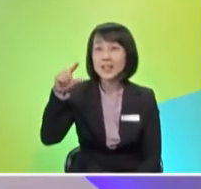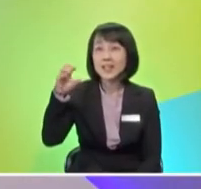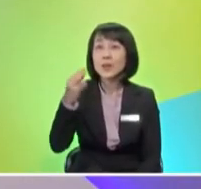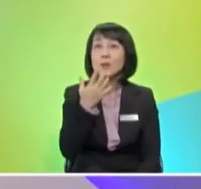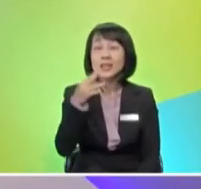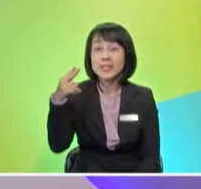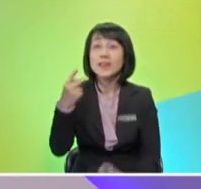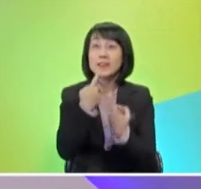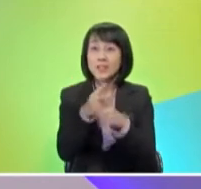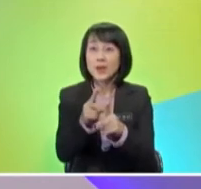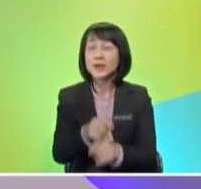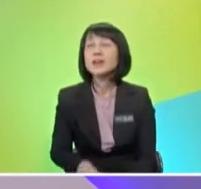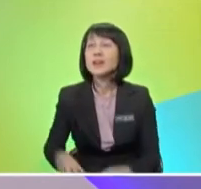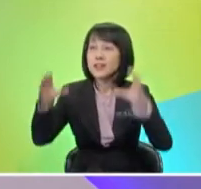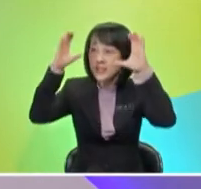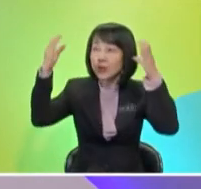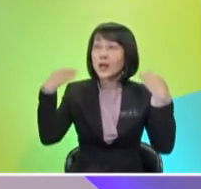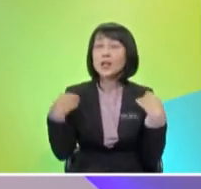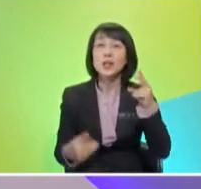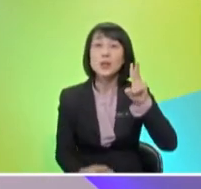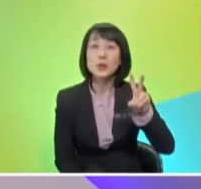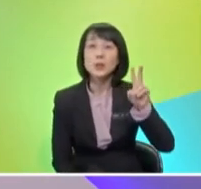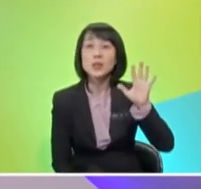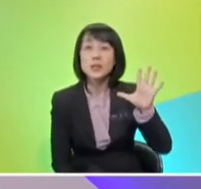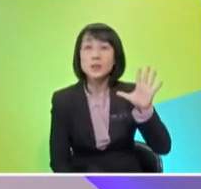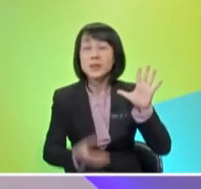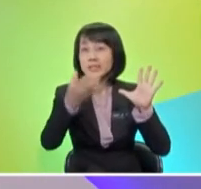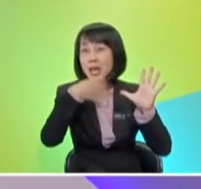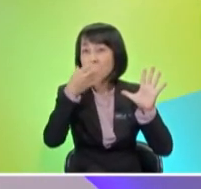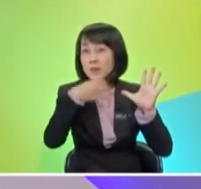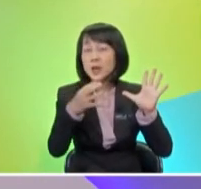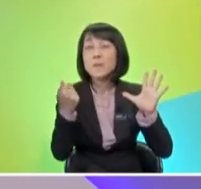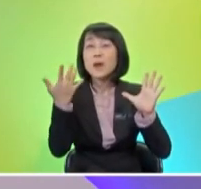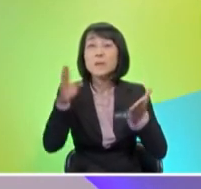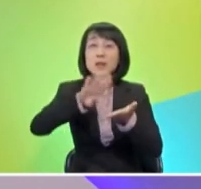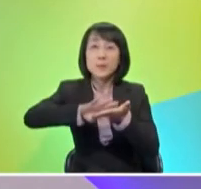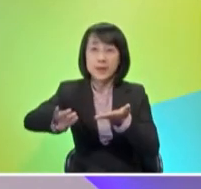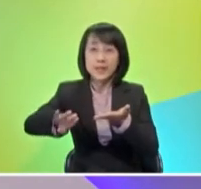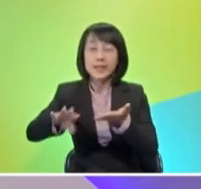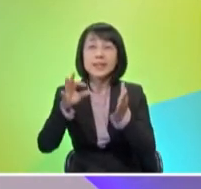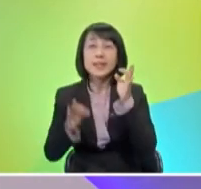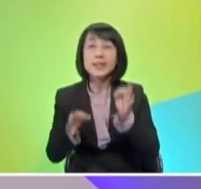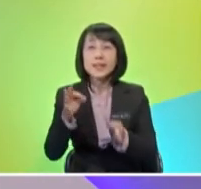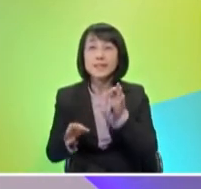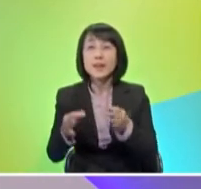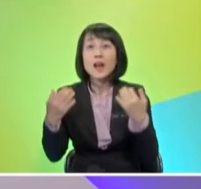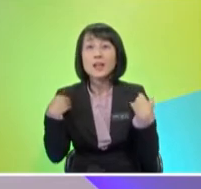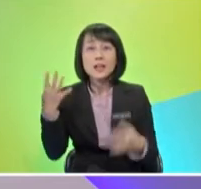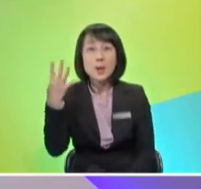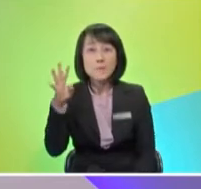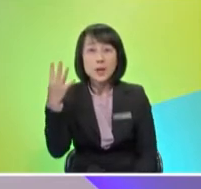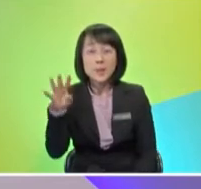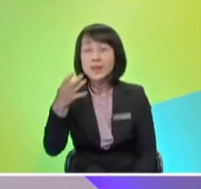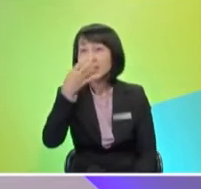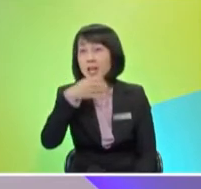25 biji Apple berapakah Baki sekiranya ada 14 biji